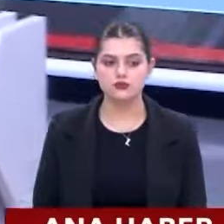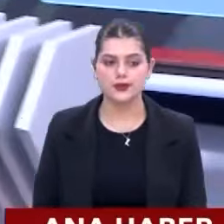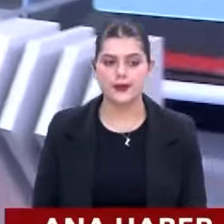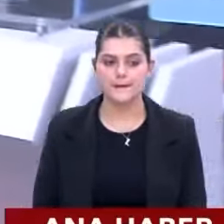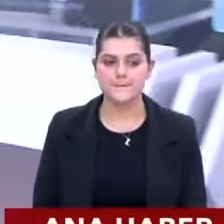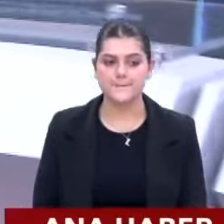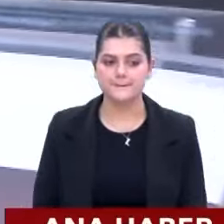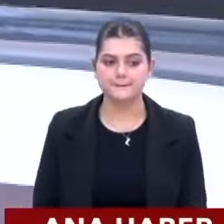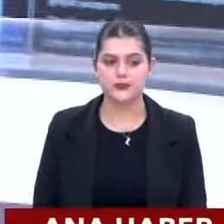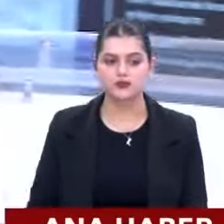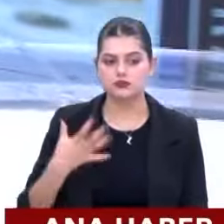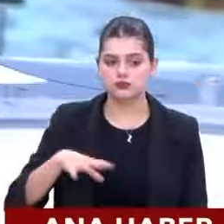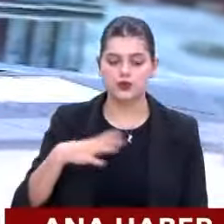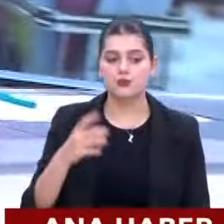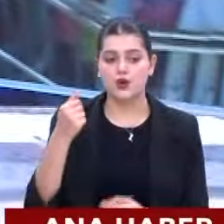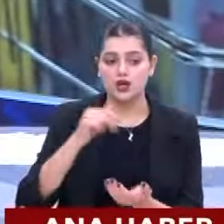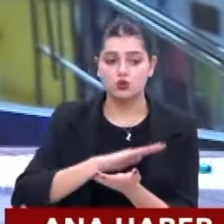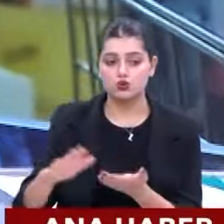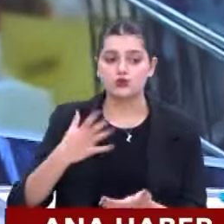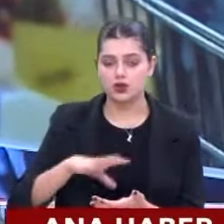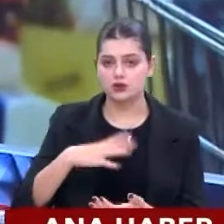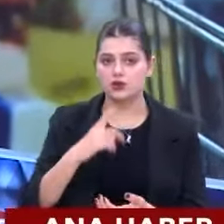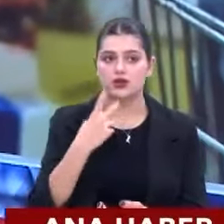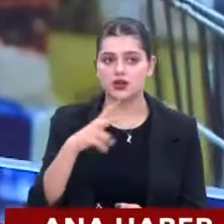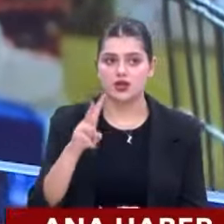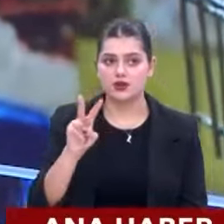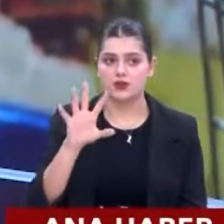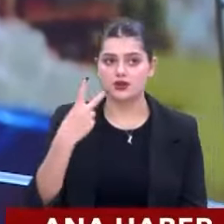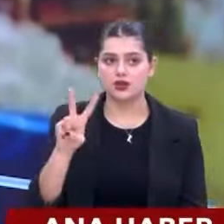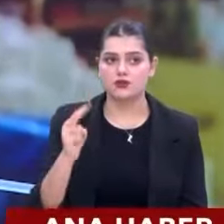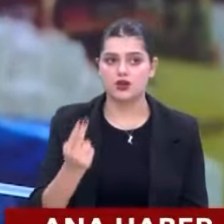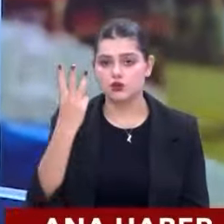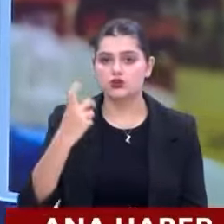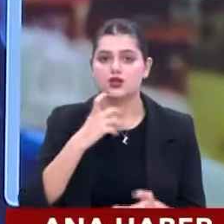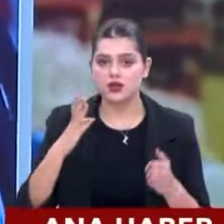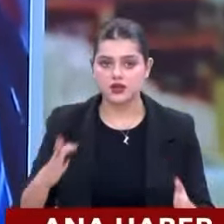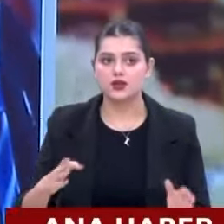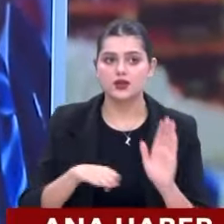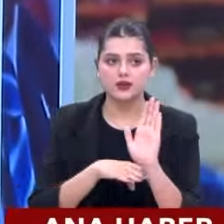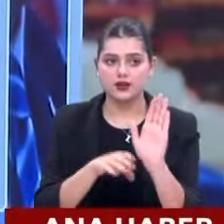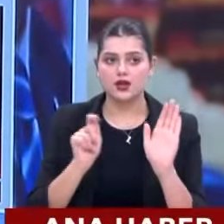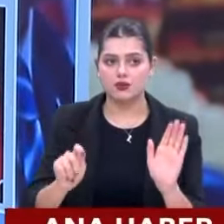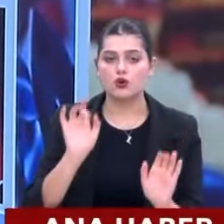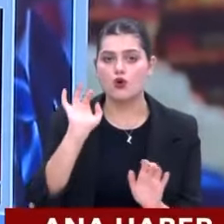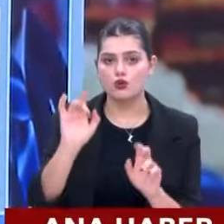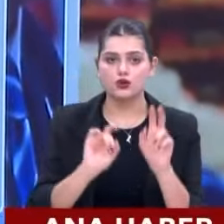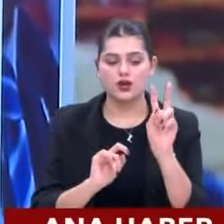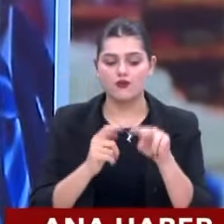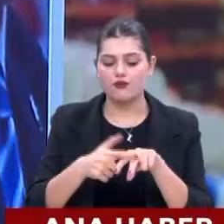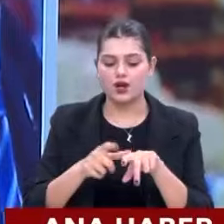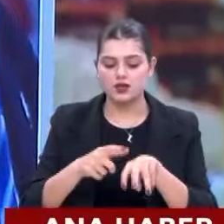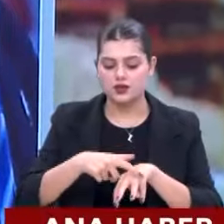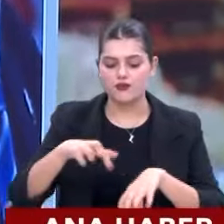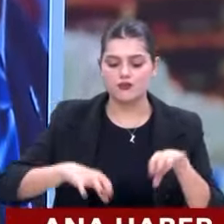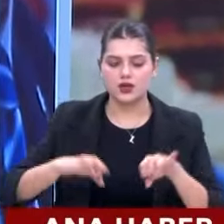zarfında asıl hedef fiyat istikrarı, 2025-27 dönemine dair 3 yıllık yol haritasını sunan orta vadeli plana